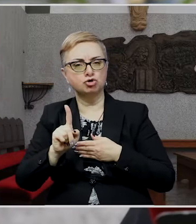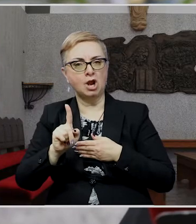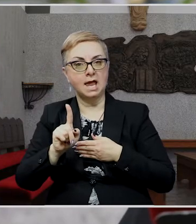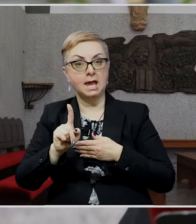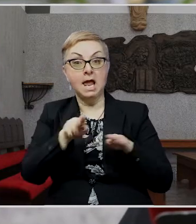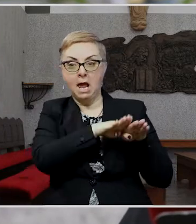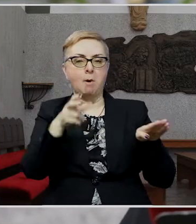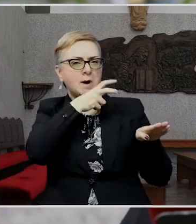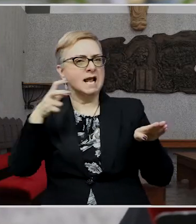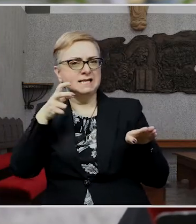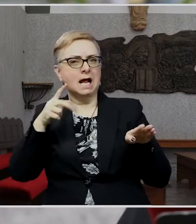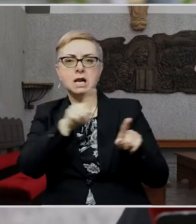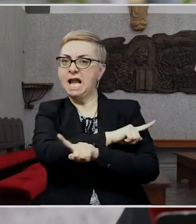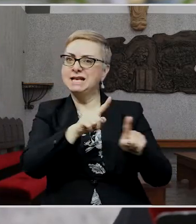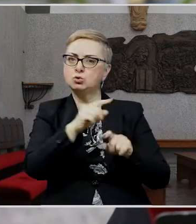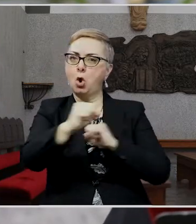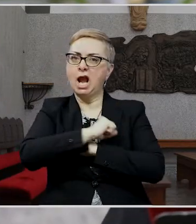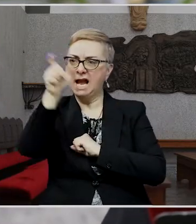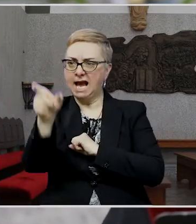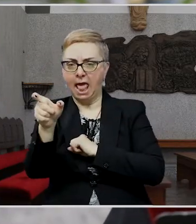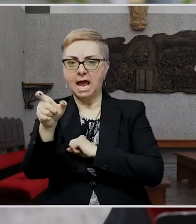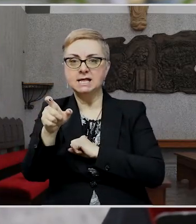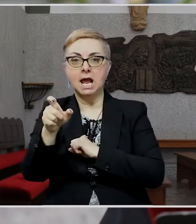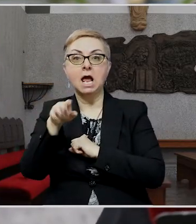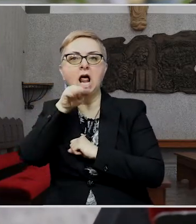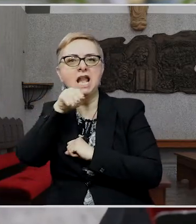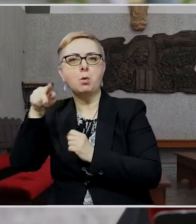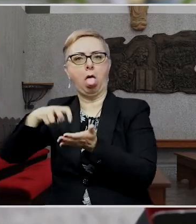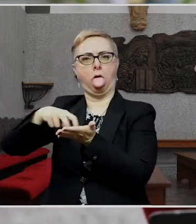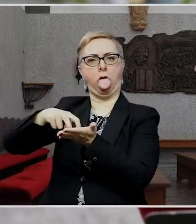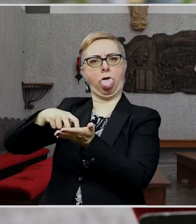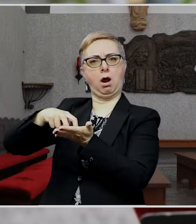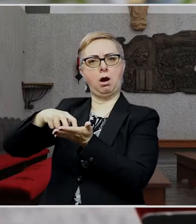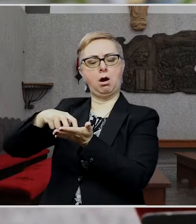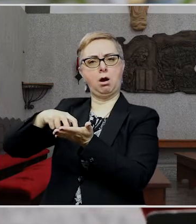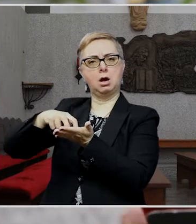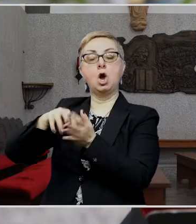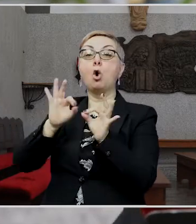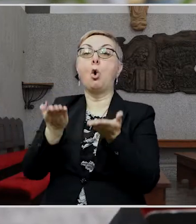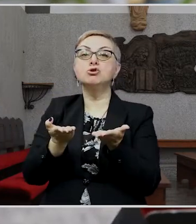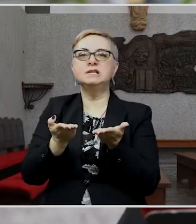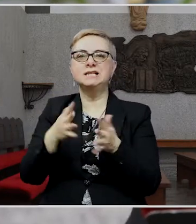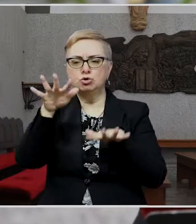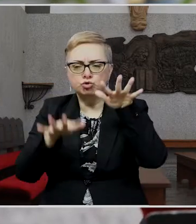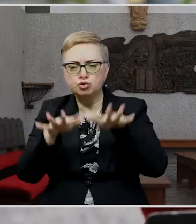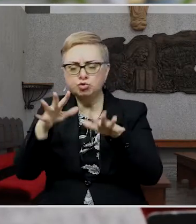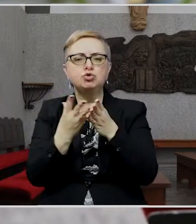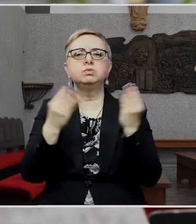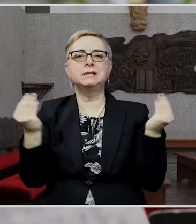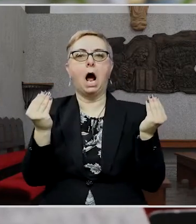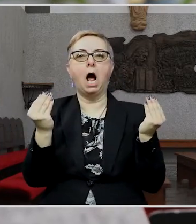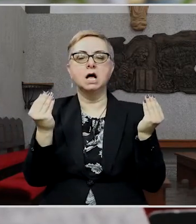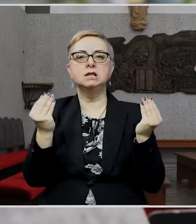creduto da gli israeliti a una lingua che balbetta e così tante obiezioni